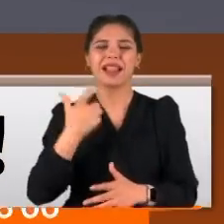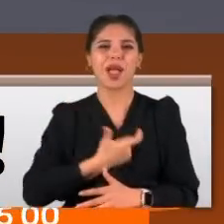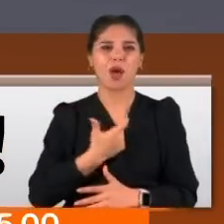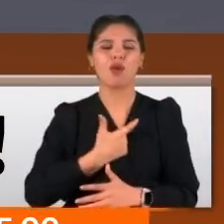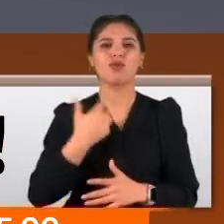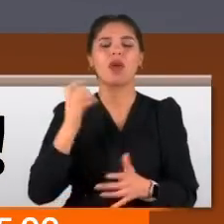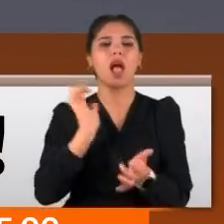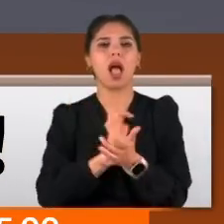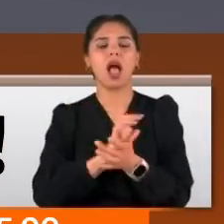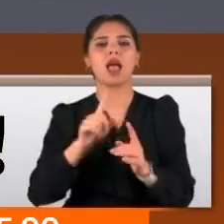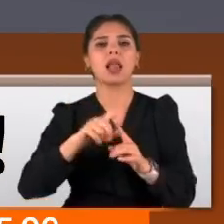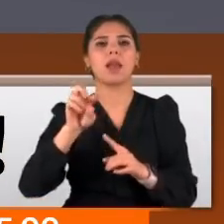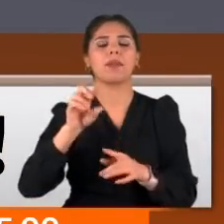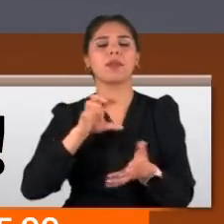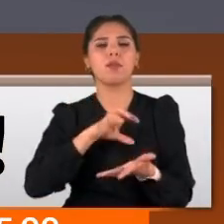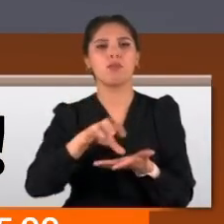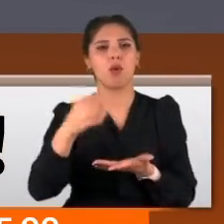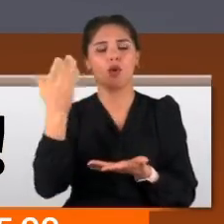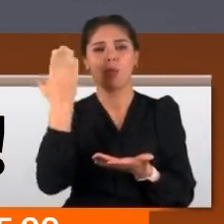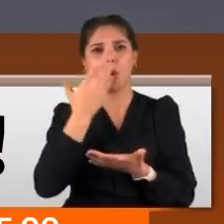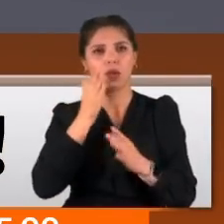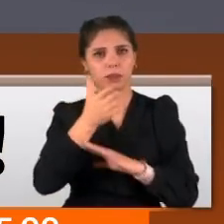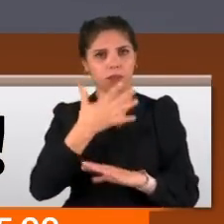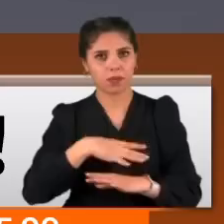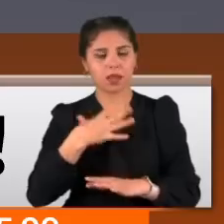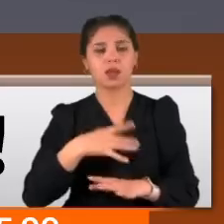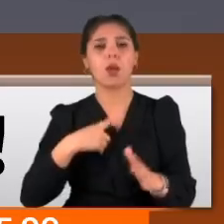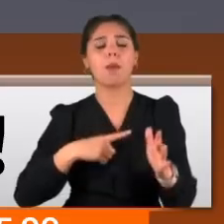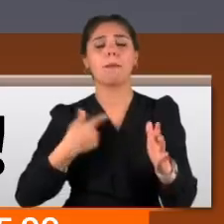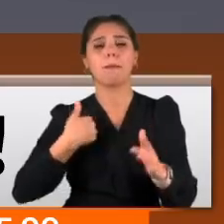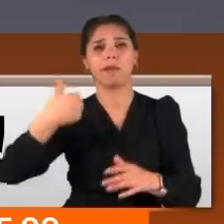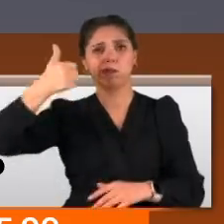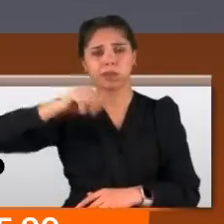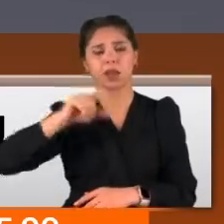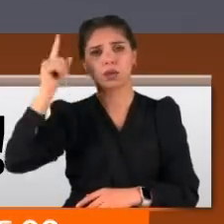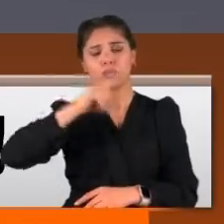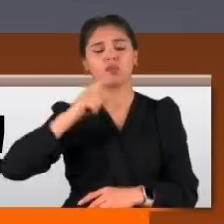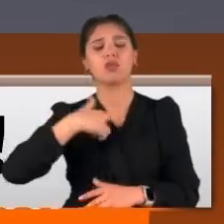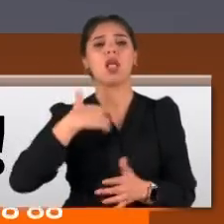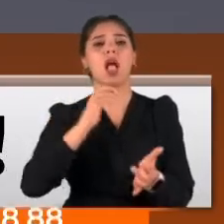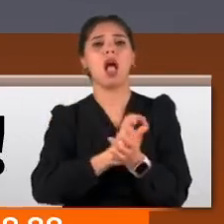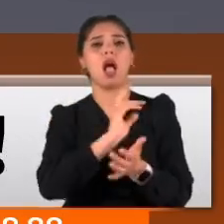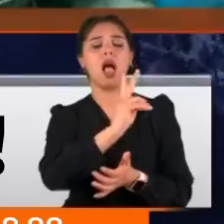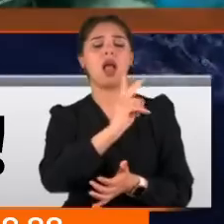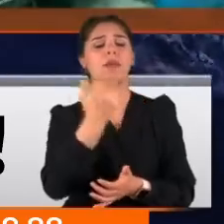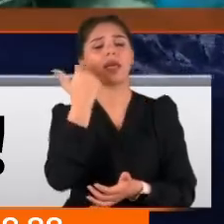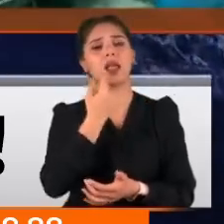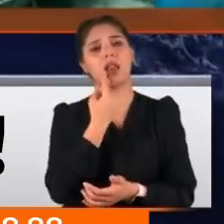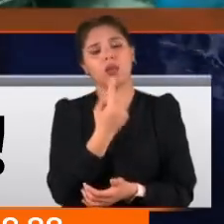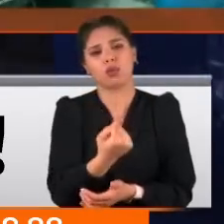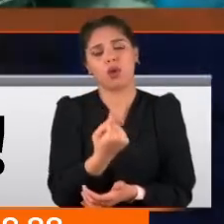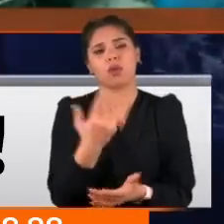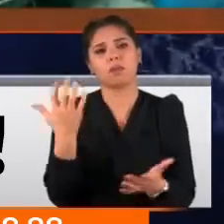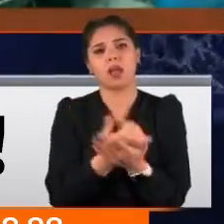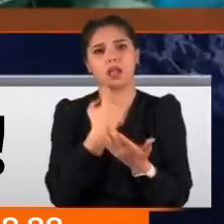okumamı istiyordu. Ancak başarısız olduğum için tercih yapamadım. Evde sorun olmasın diye aileme çapa tıp fakültesini kazandığımı söyledim. Ancak